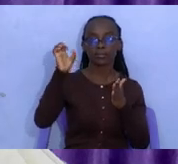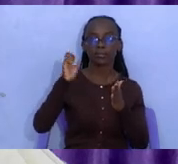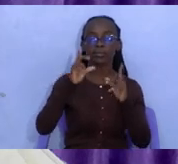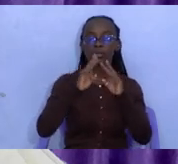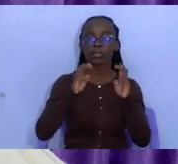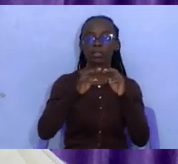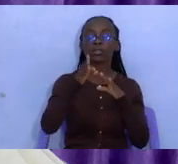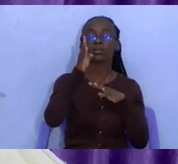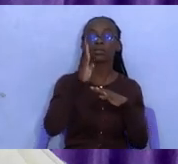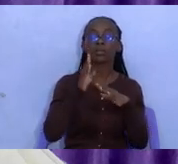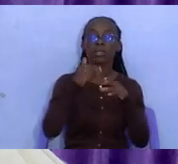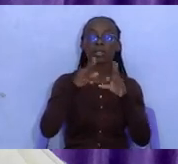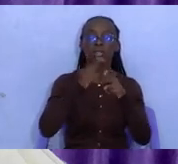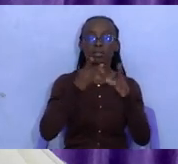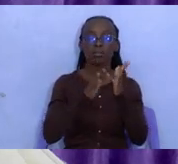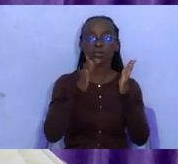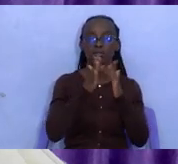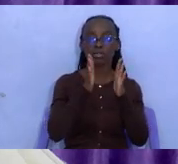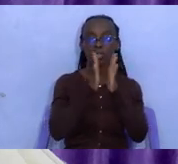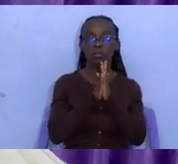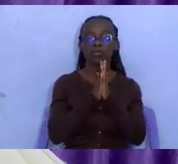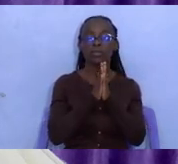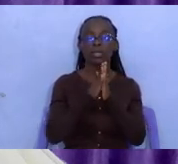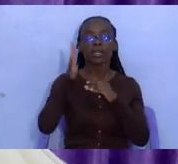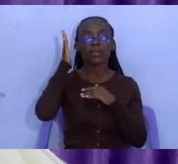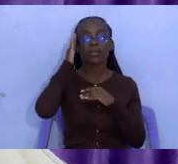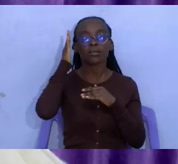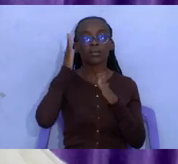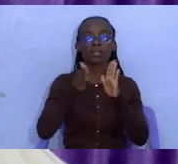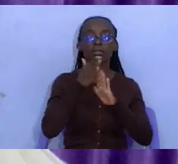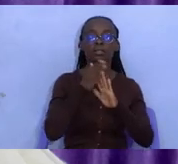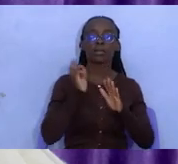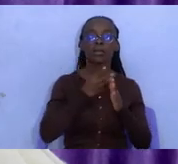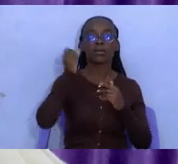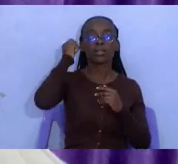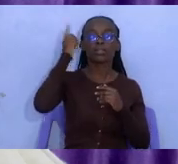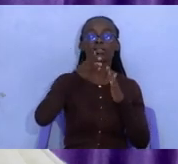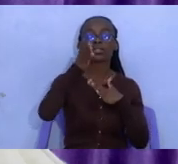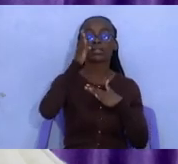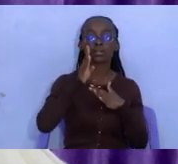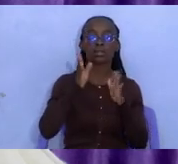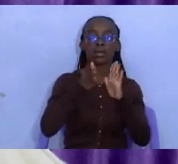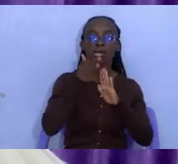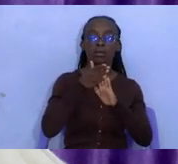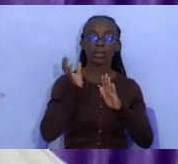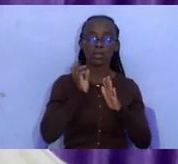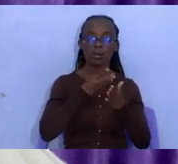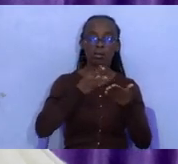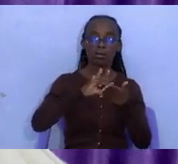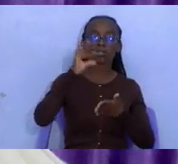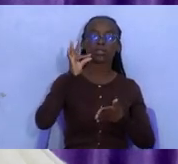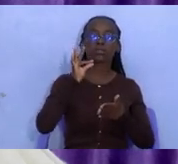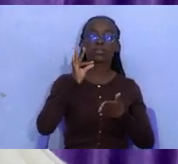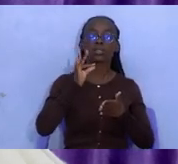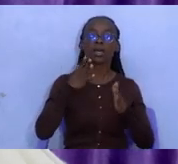katika jina la Yesu. Ninaomba ufahamu, quicken our understanding, oh God. Quicken our spirits, quicken your